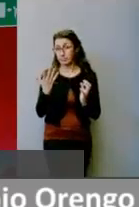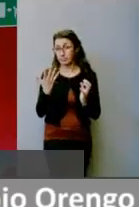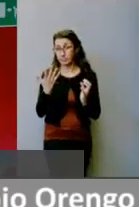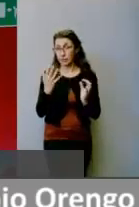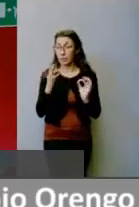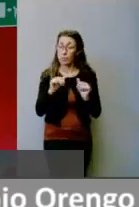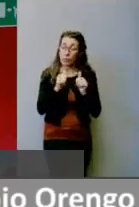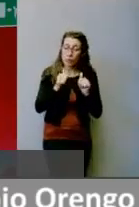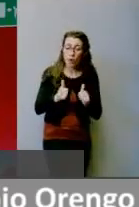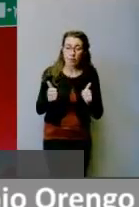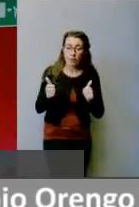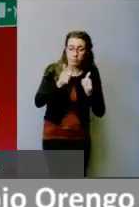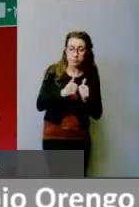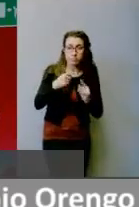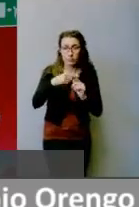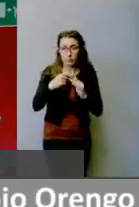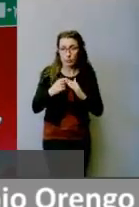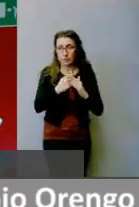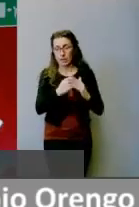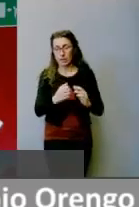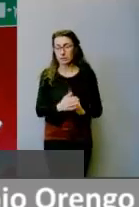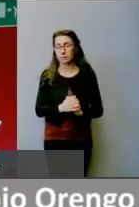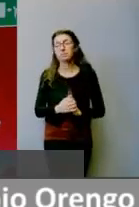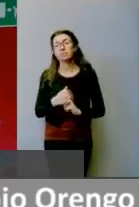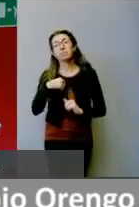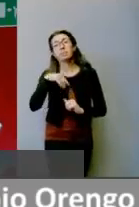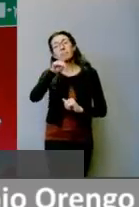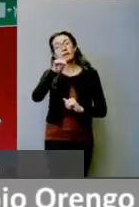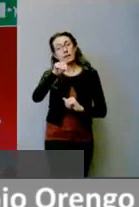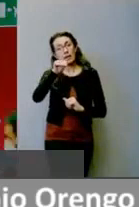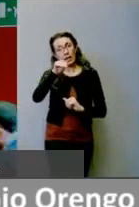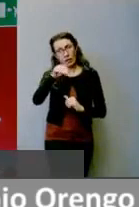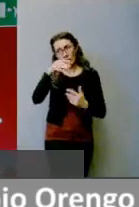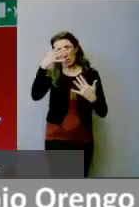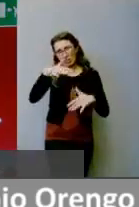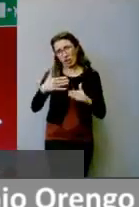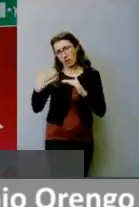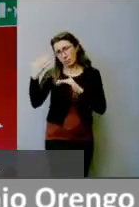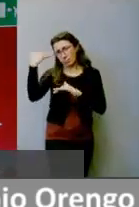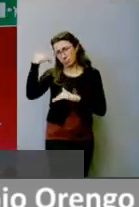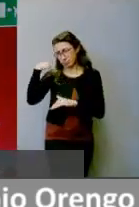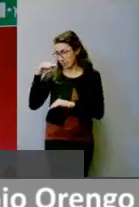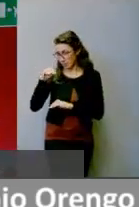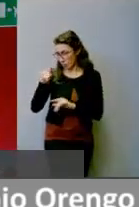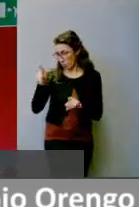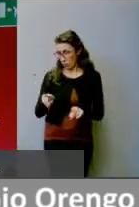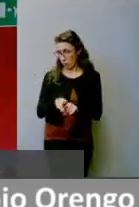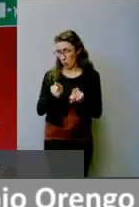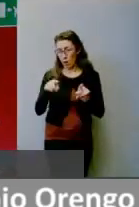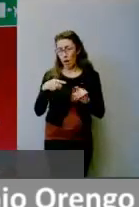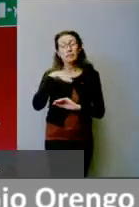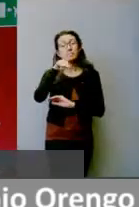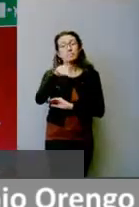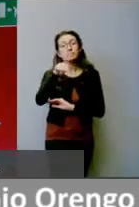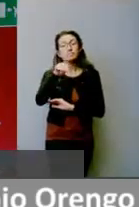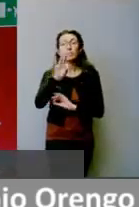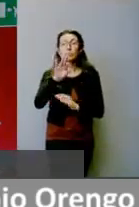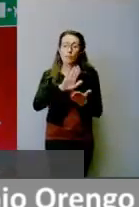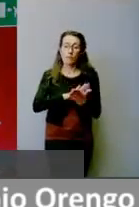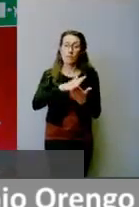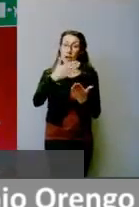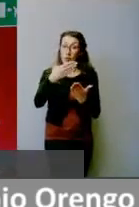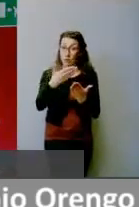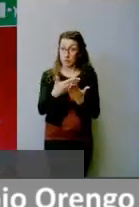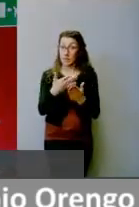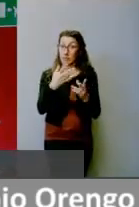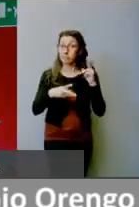non potrebbe andare avanti. Allora io le chiedo se, come avevo chiesto nell'impegnativa, io chiedevo di valorizzare di concerto con la Regione Liguria la